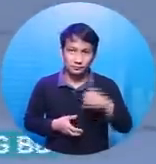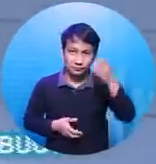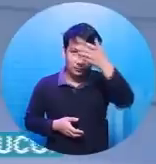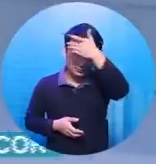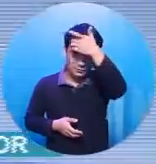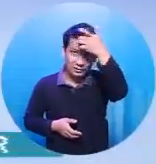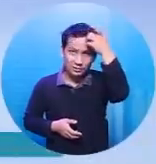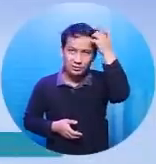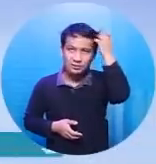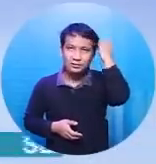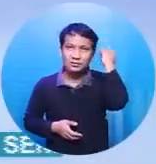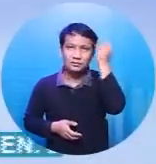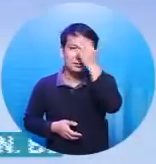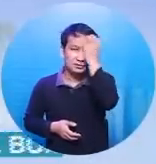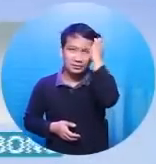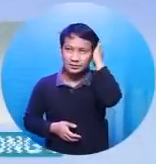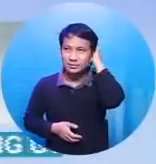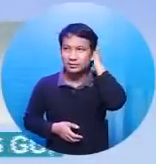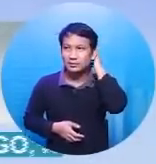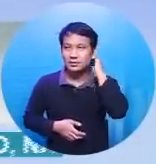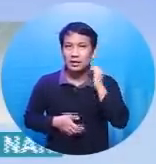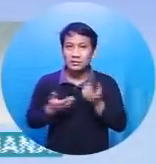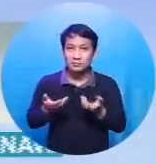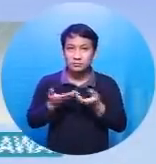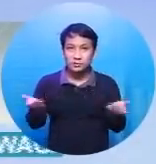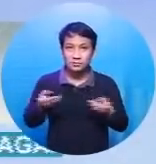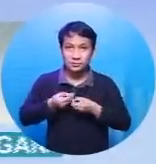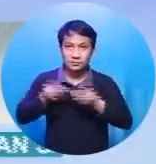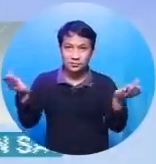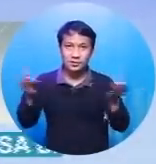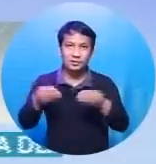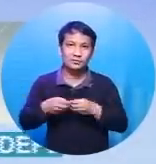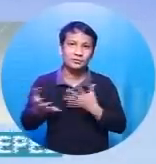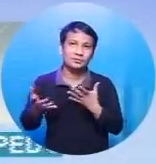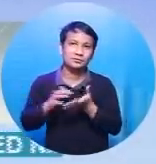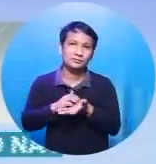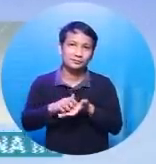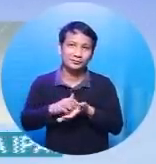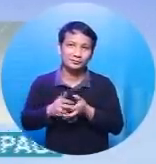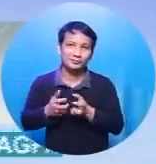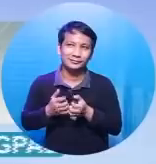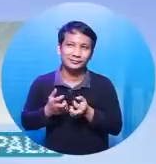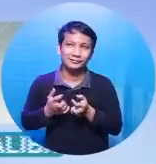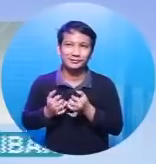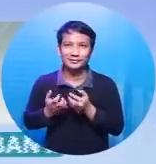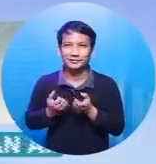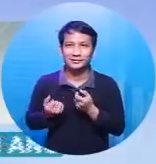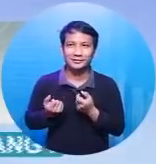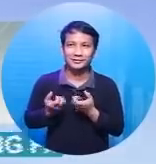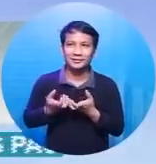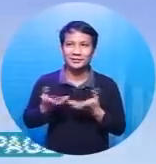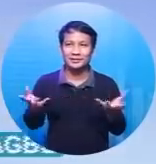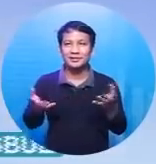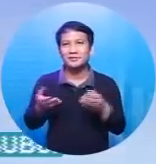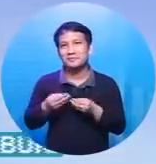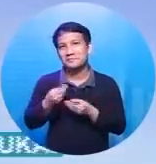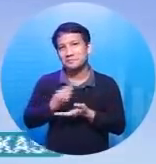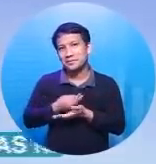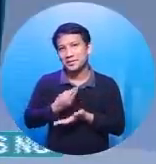Producer? Tayo ay magbibigay na naman. Ito, ito. Nangangating kamay ko. Whew, gusto ko nang pakawalan tong pera